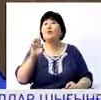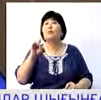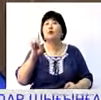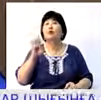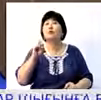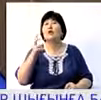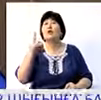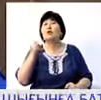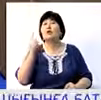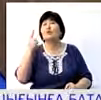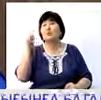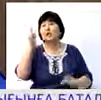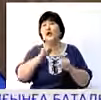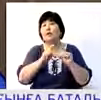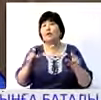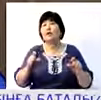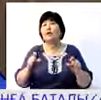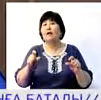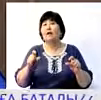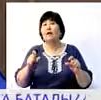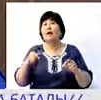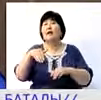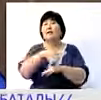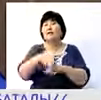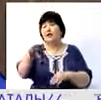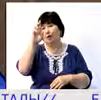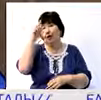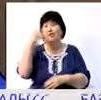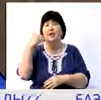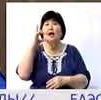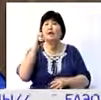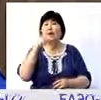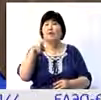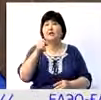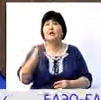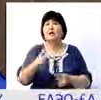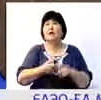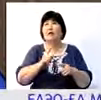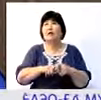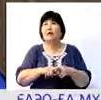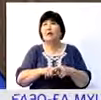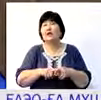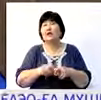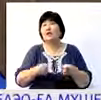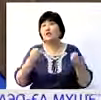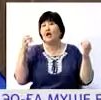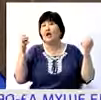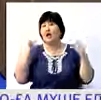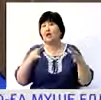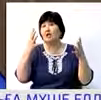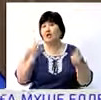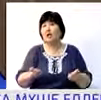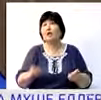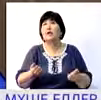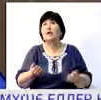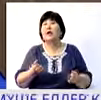атындағы 211-ші орта мектептің ғимарат сыртындағы мемлекеттік рәміздер тәуліктің қараңғы мезгілінде жарықтандырылмаған.